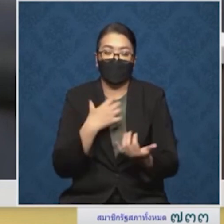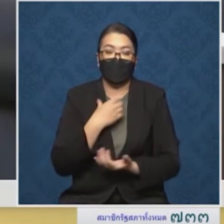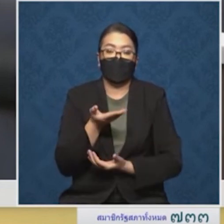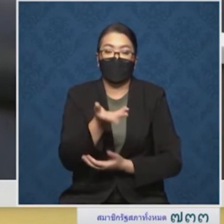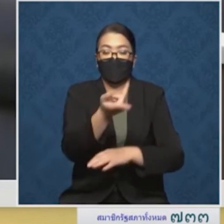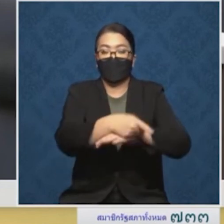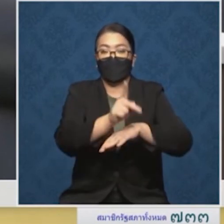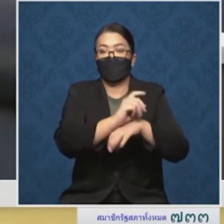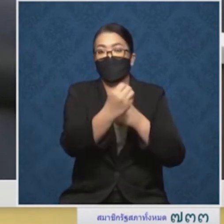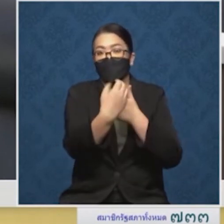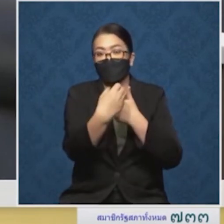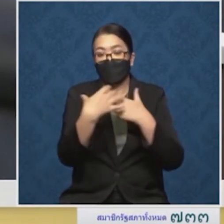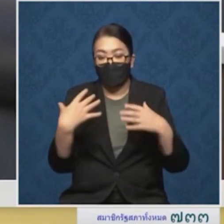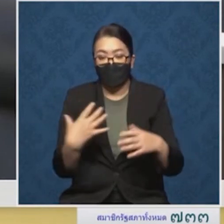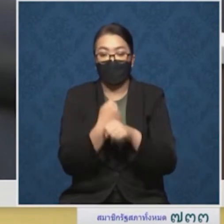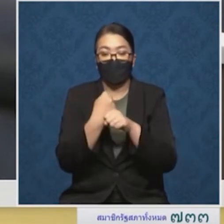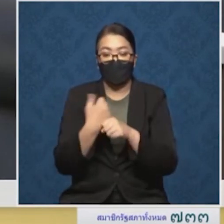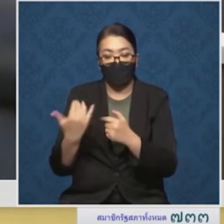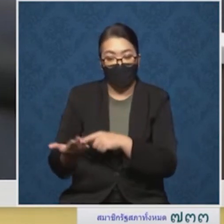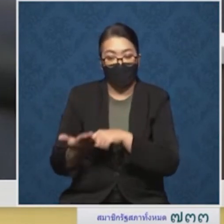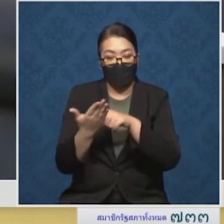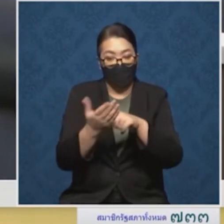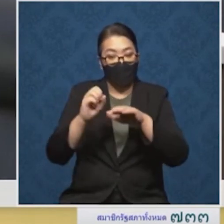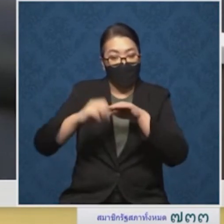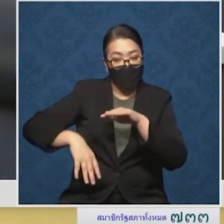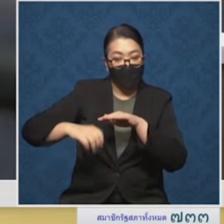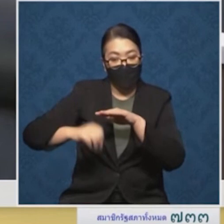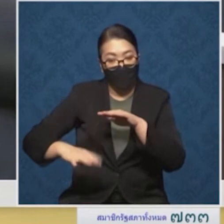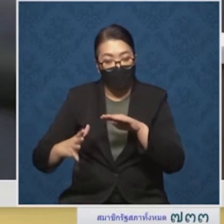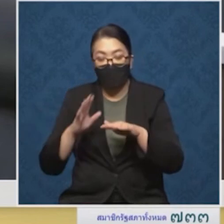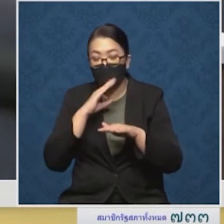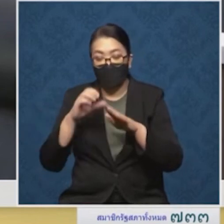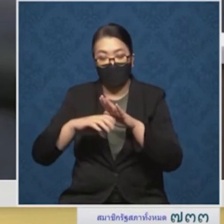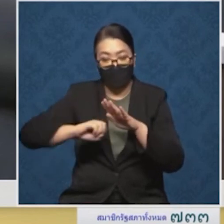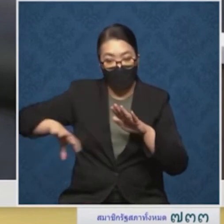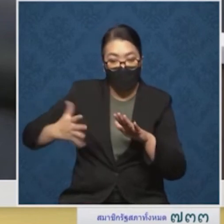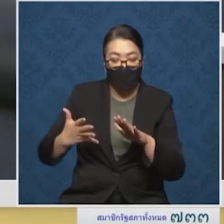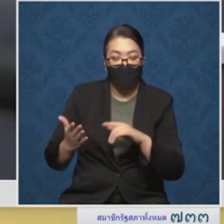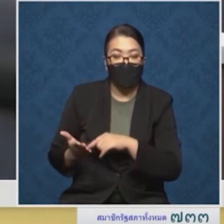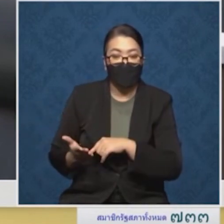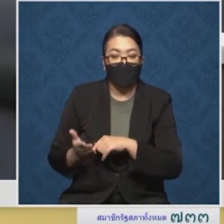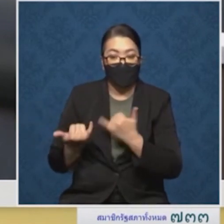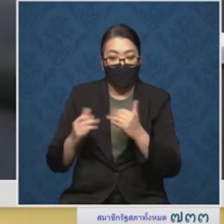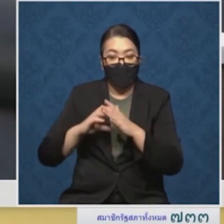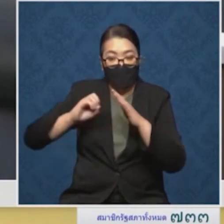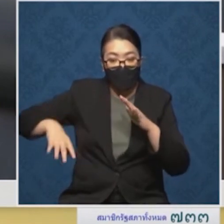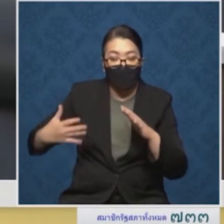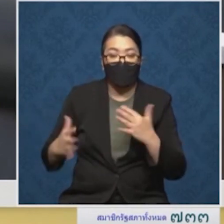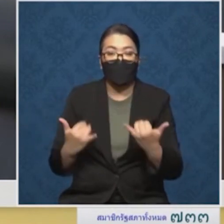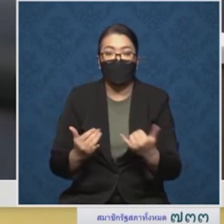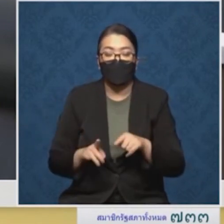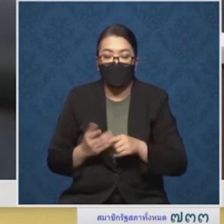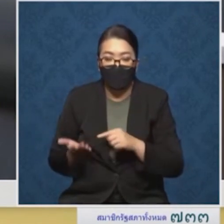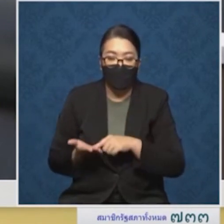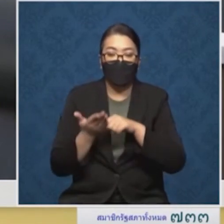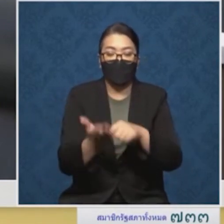จากทประทานว่าตกหรอไม่ตก ถ้าไม่ตก เดินยไต่อแล้วถ้าตก เราจะเดนยไงสำหบประเทศไยในการ